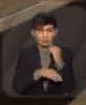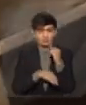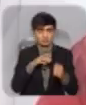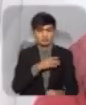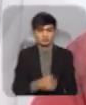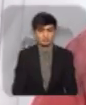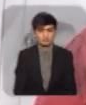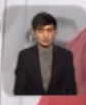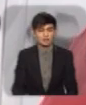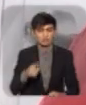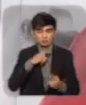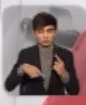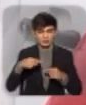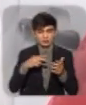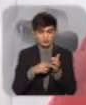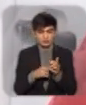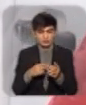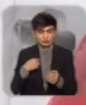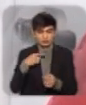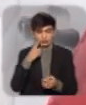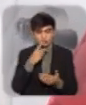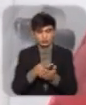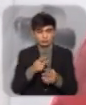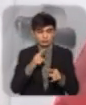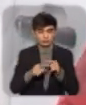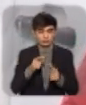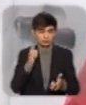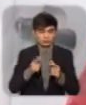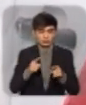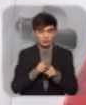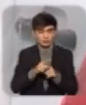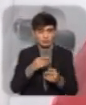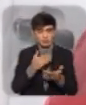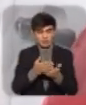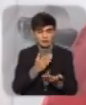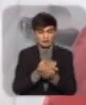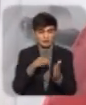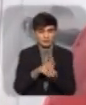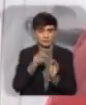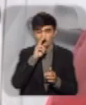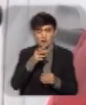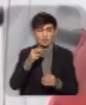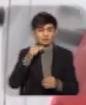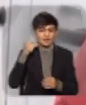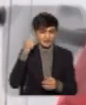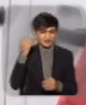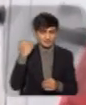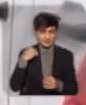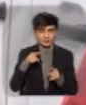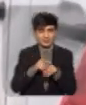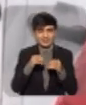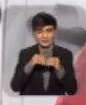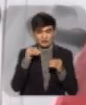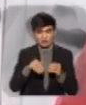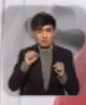мы эту разницу ощущаем довольно конкретно на примере например два года назад на 10000 тенге